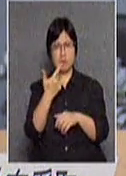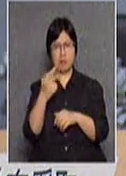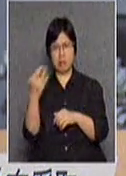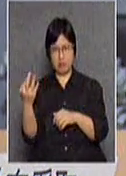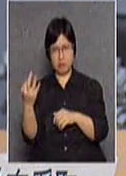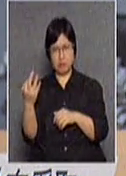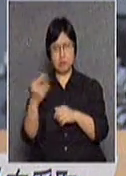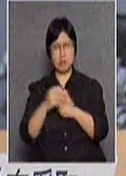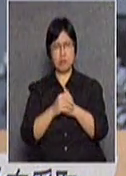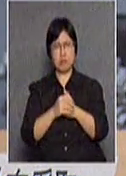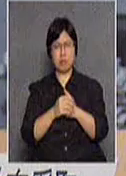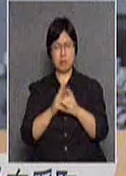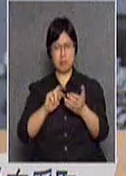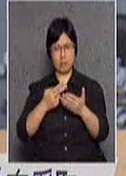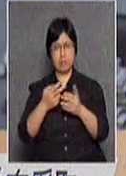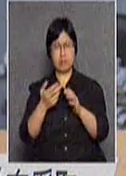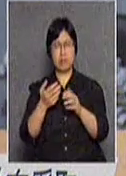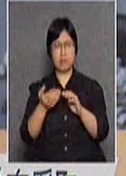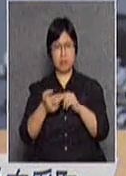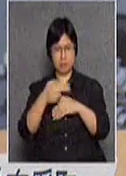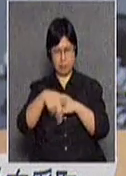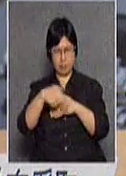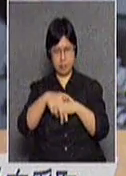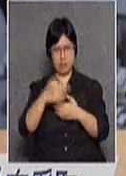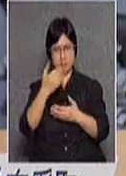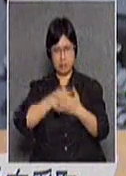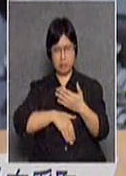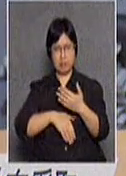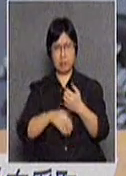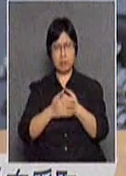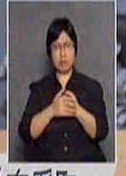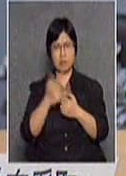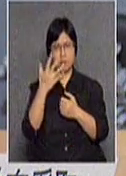683項修正案，削減